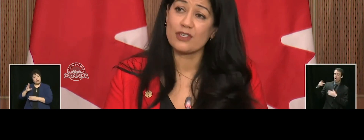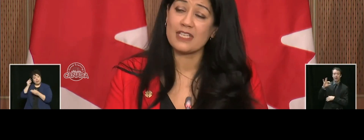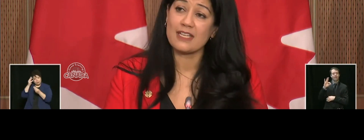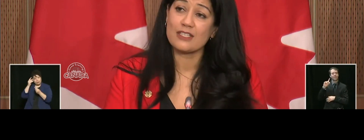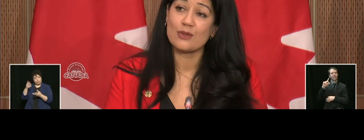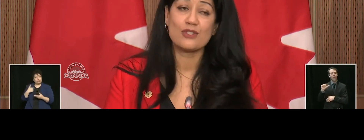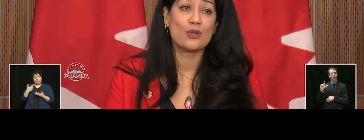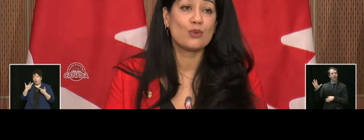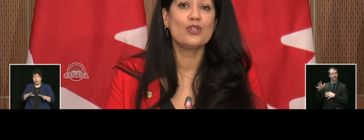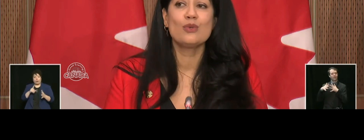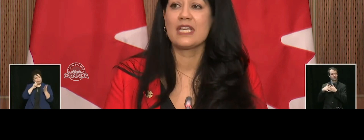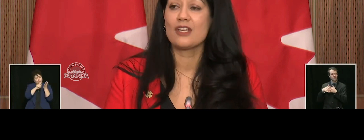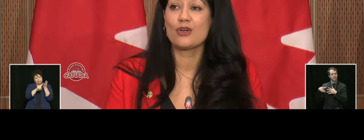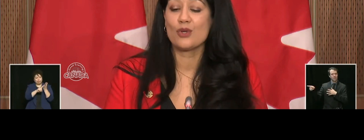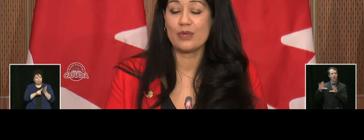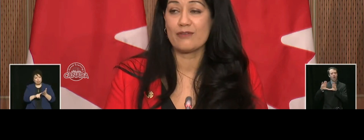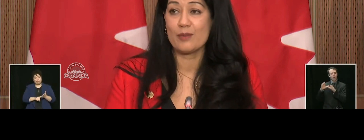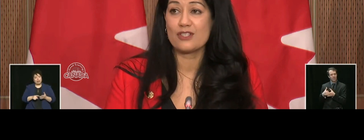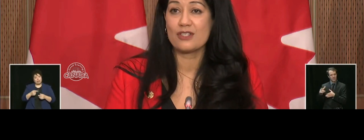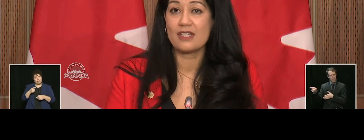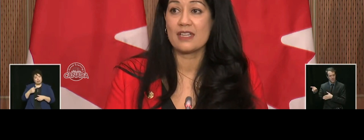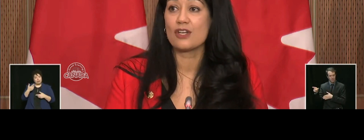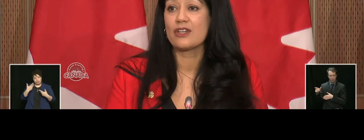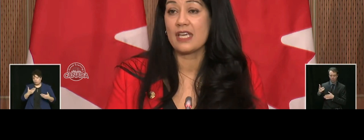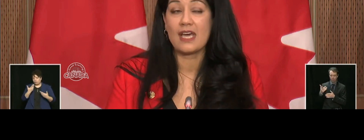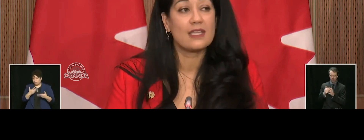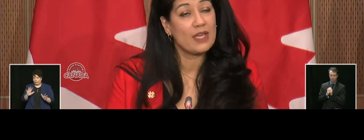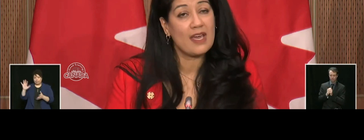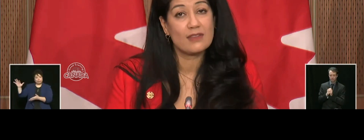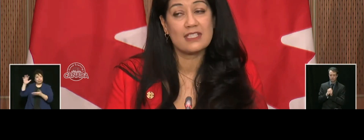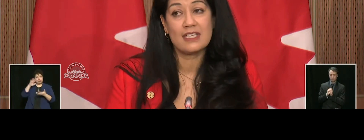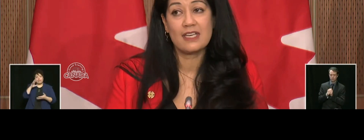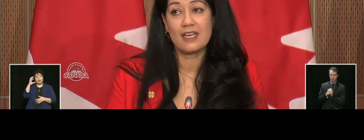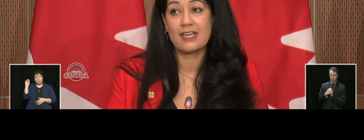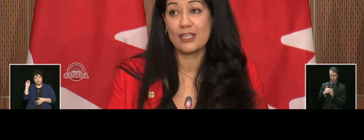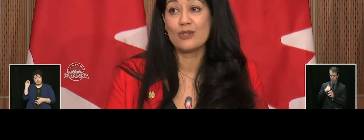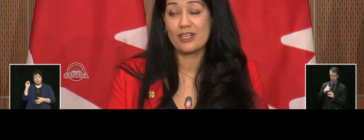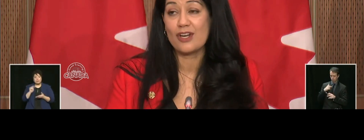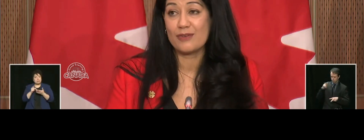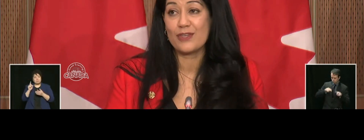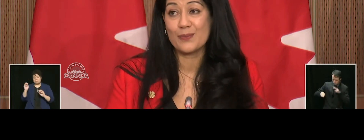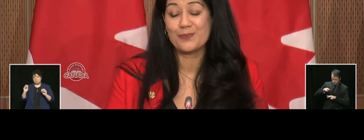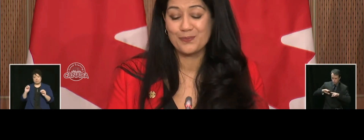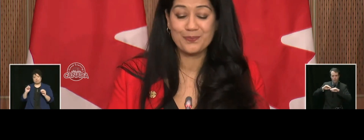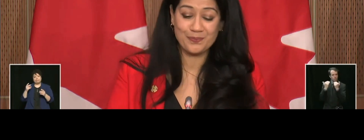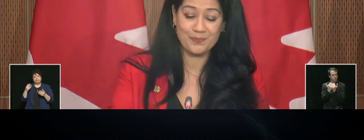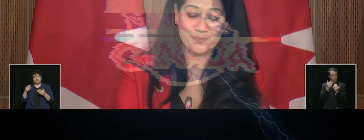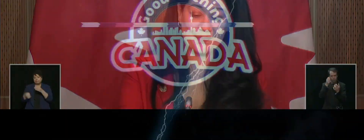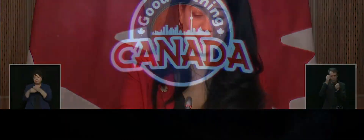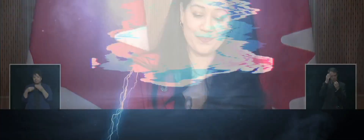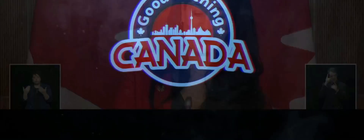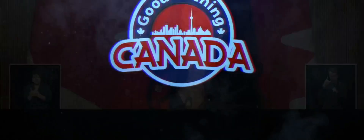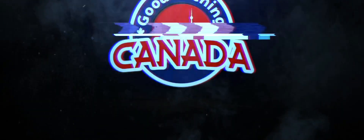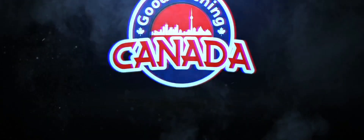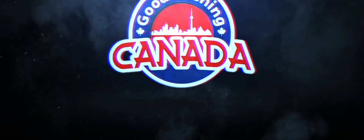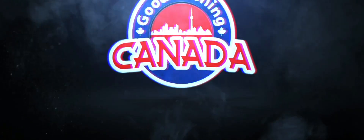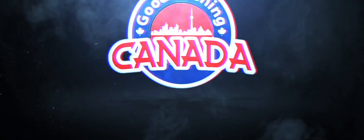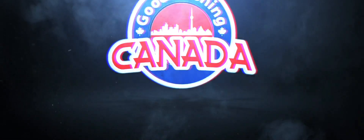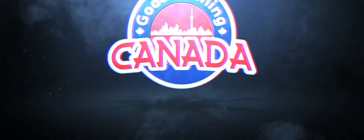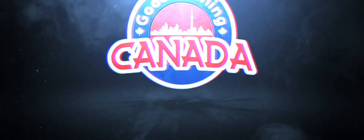that we've looked at. So there's no new data or no information that they're looking at that we haven't included in our review.